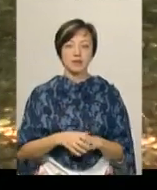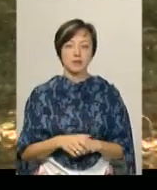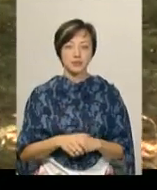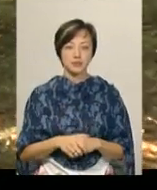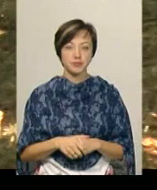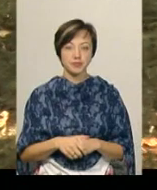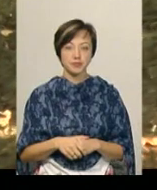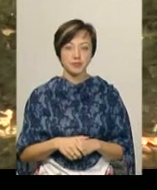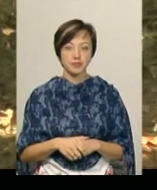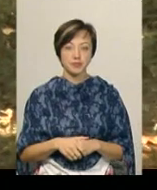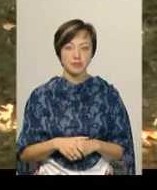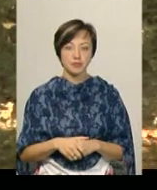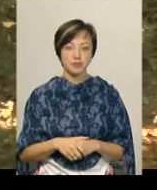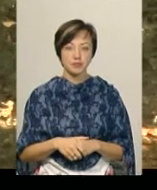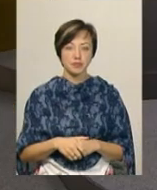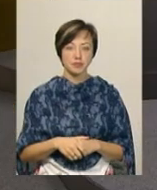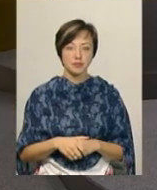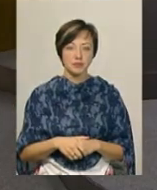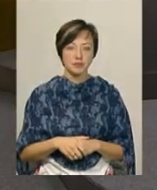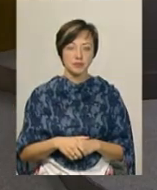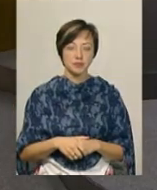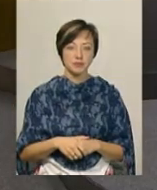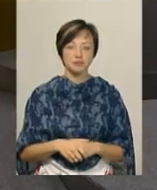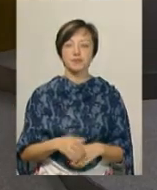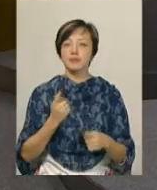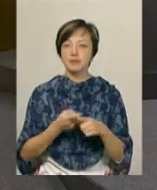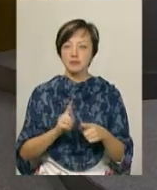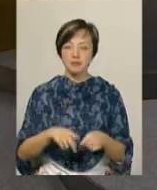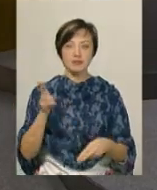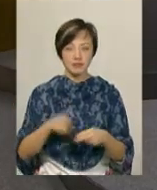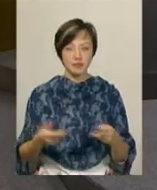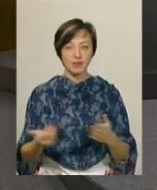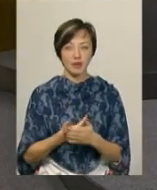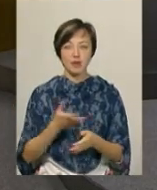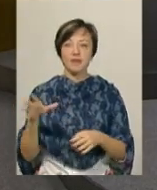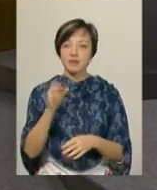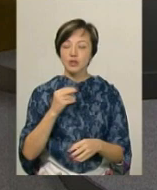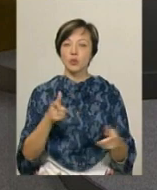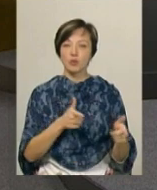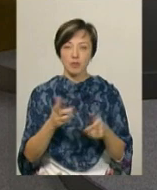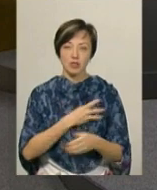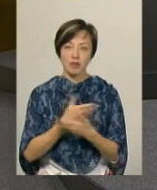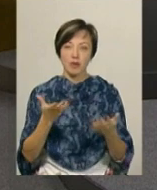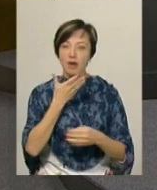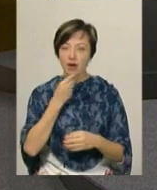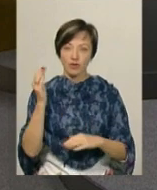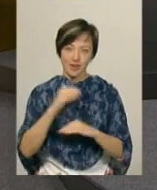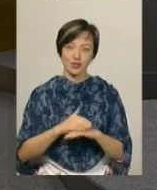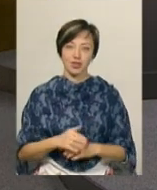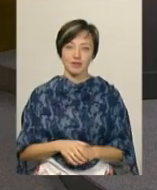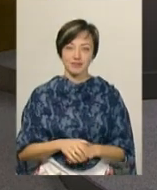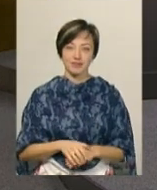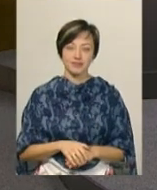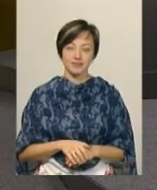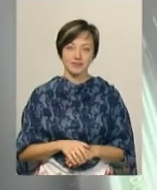Віктор Кривий, новини Поділля Центр. На цьому наш випуск завершено. Всі, хто його готував, бажають вам гарного вечора.